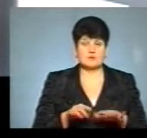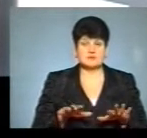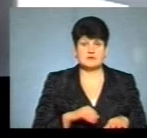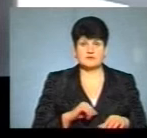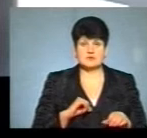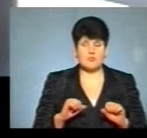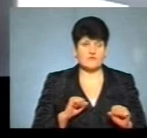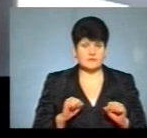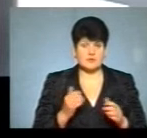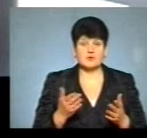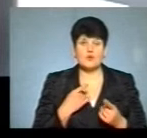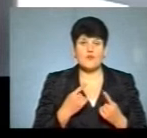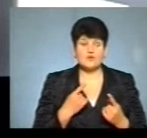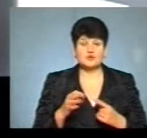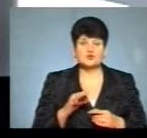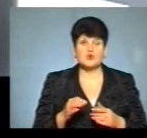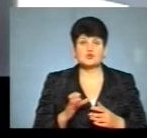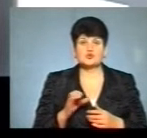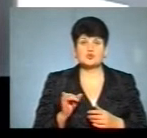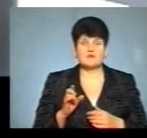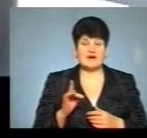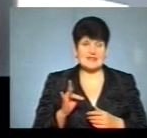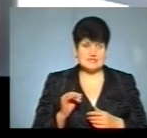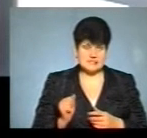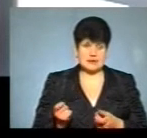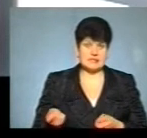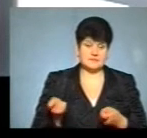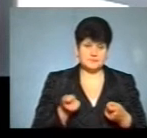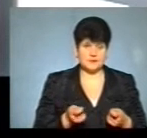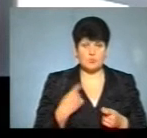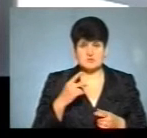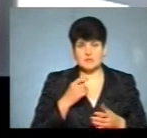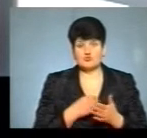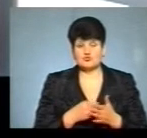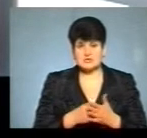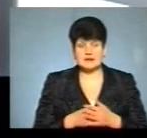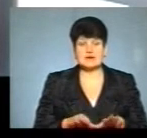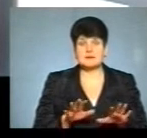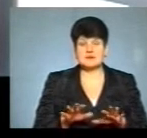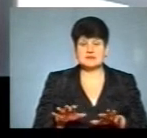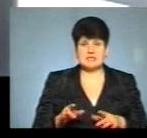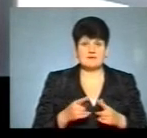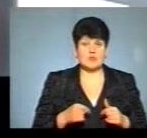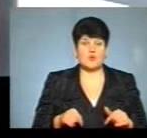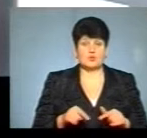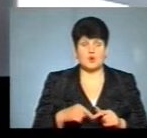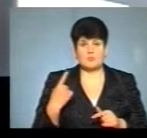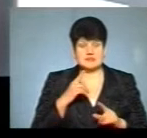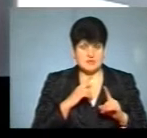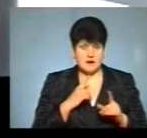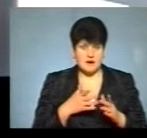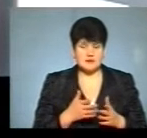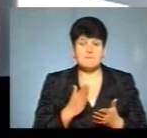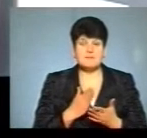який говорить, що субвенції, які поступають в обласний бюджет, і місцевий орган, тобто обласна рада,